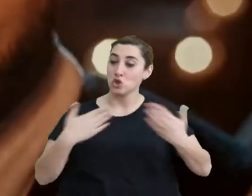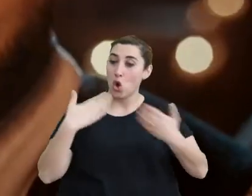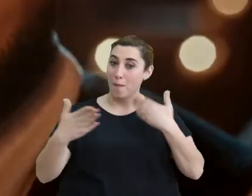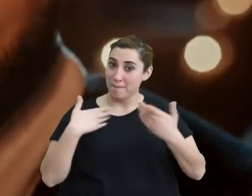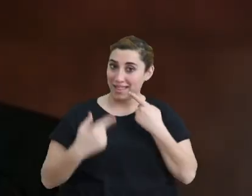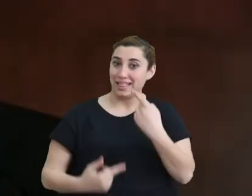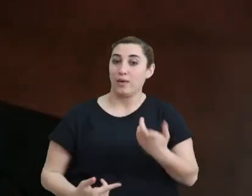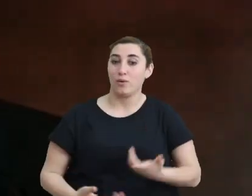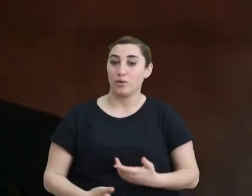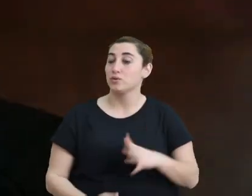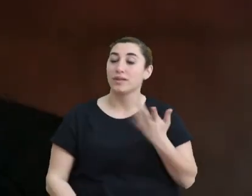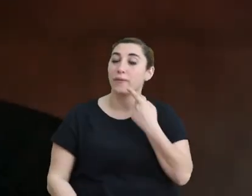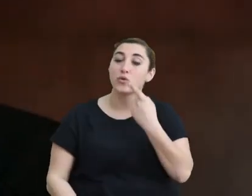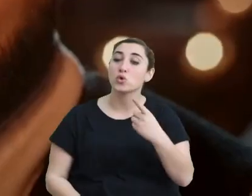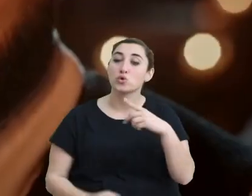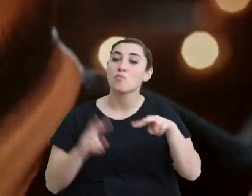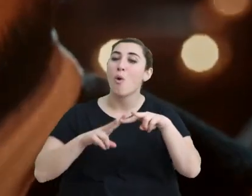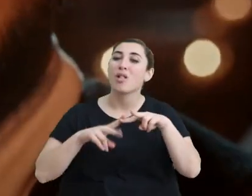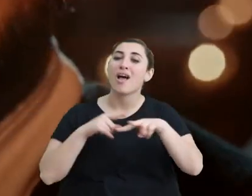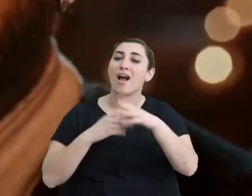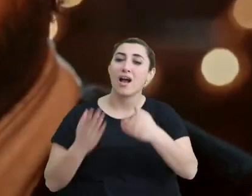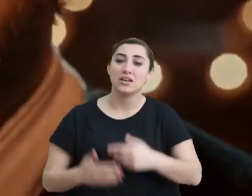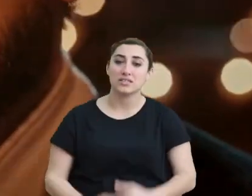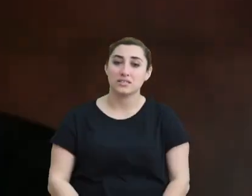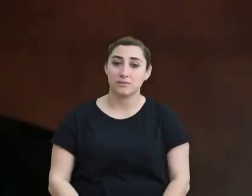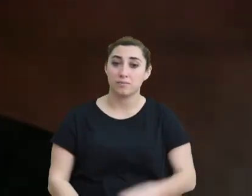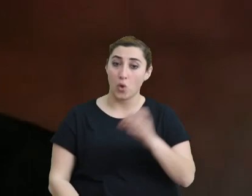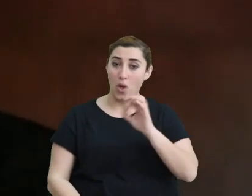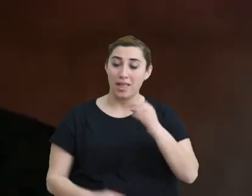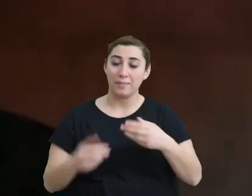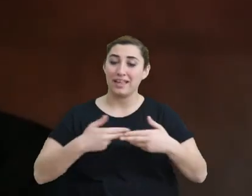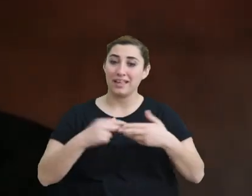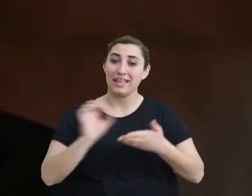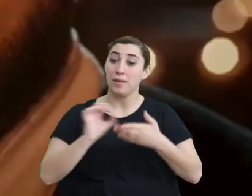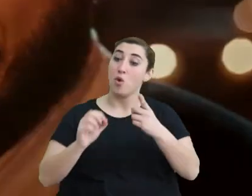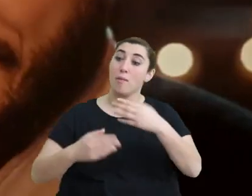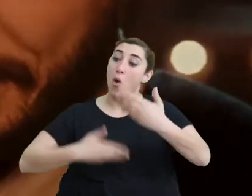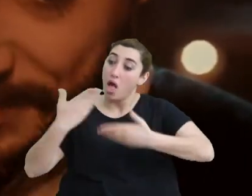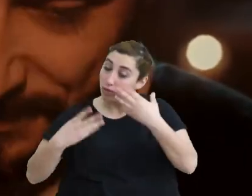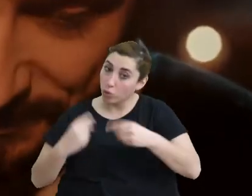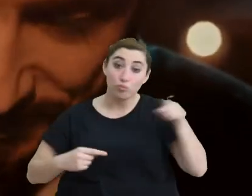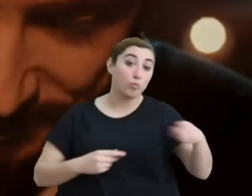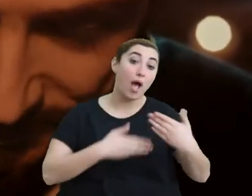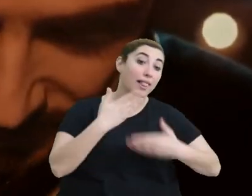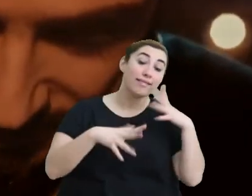muhabbetteki. Ne dersin Molla Kasım? Öyle mi hadis dersi verilir, böyle mi?